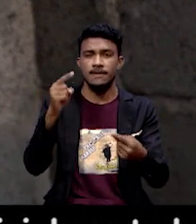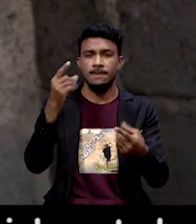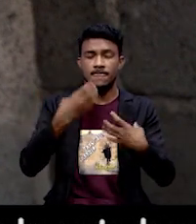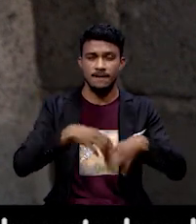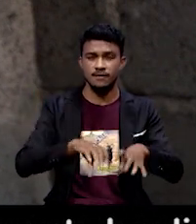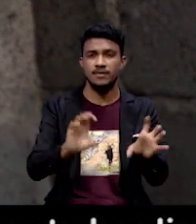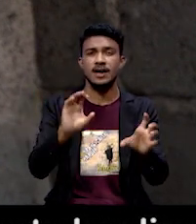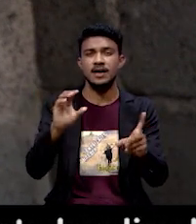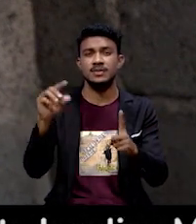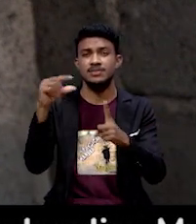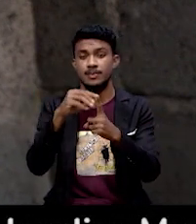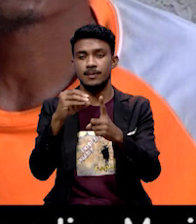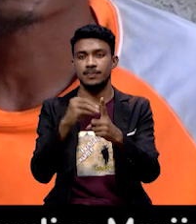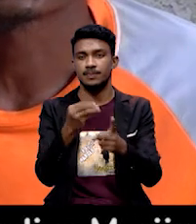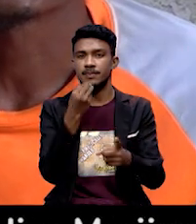fan.